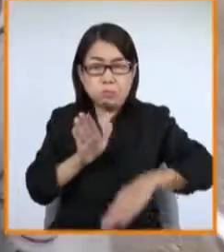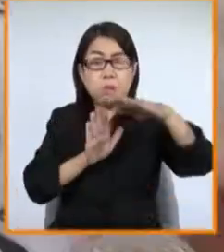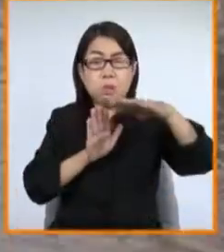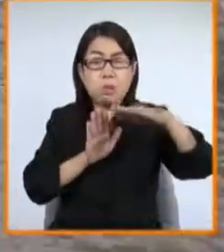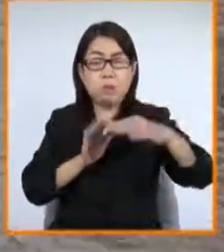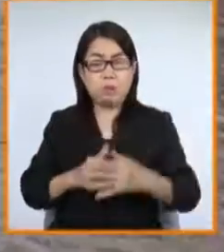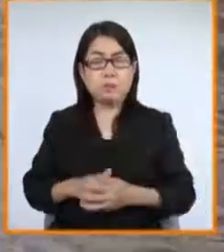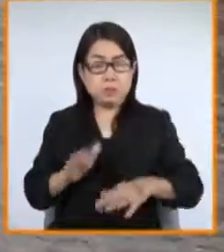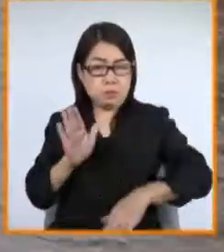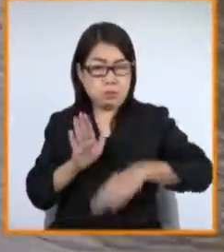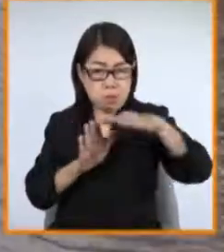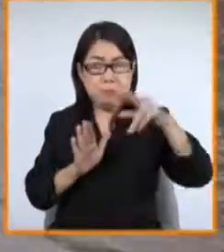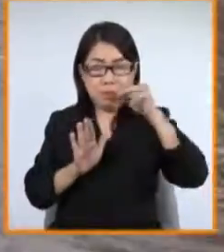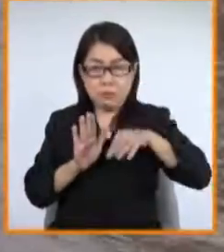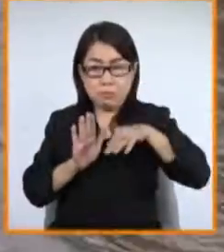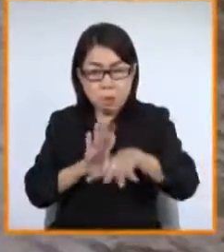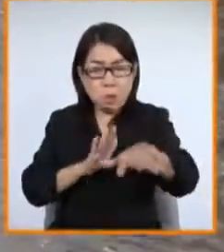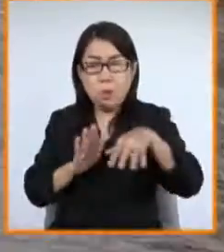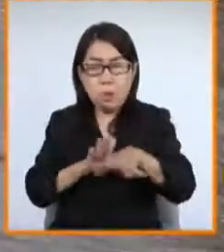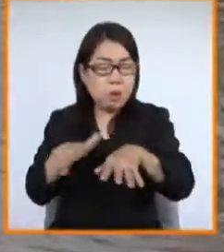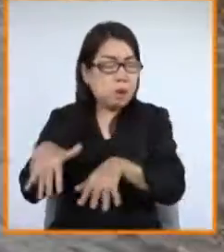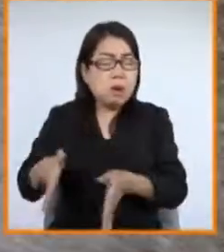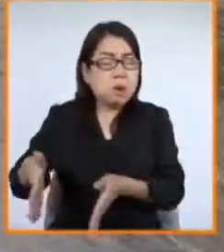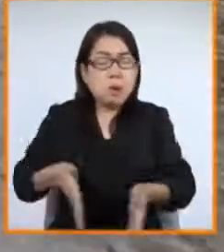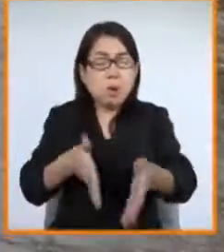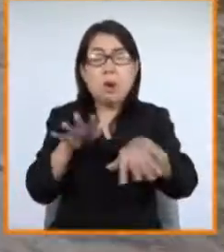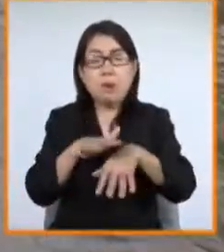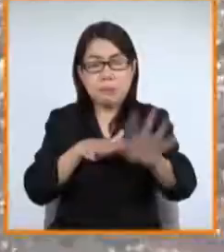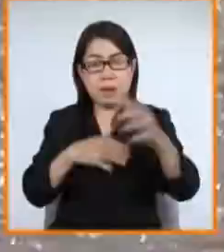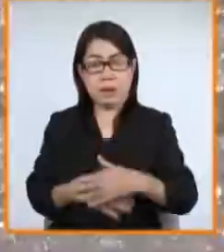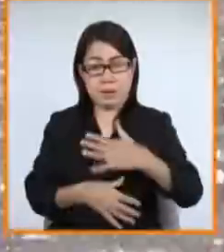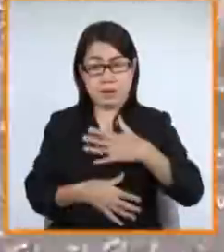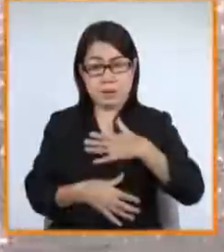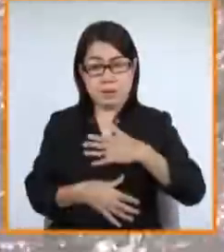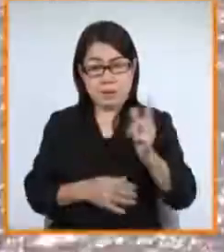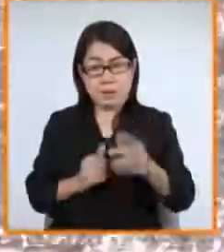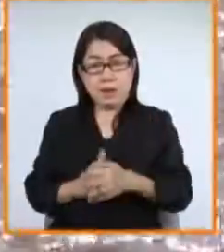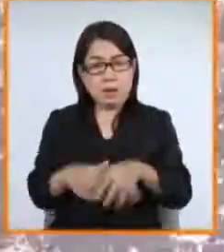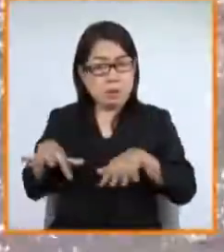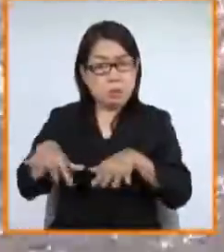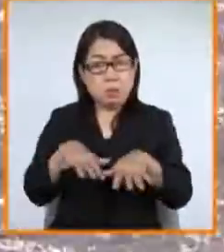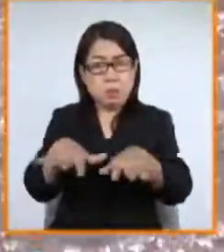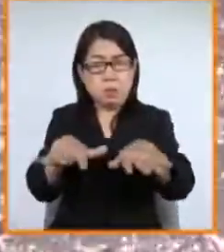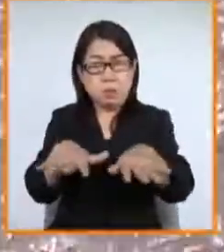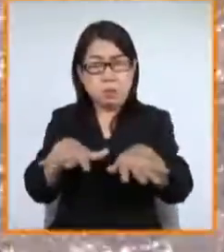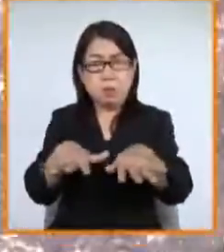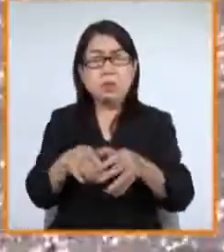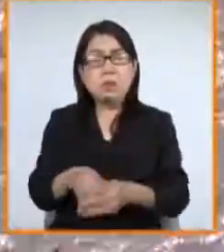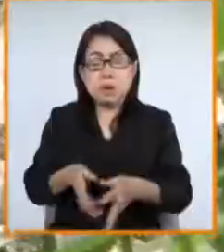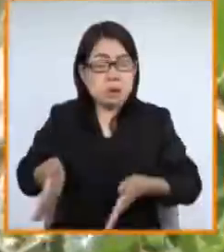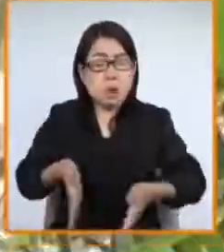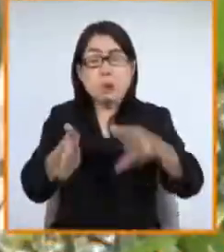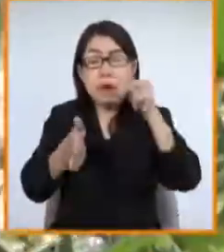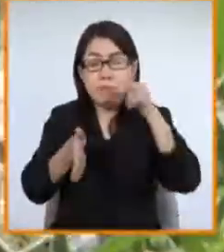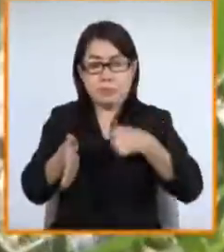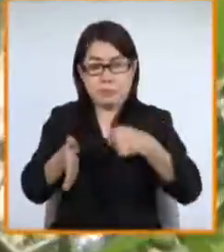เนี่ยมันท่วมลงไปหมดมันก็ไหลลงคลองของฉันเนี่ยมันจะไปโน่นเลยดิ่งเข้าคลองเลยของฉันนะ